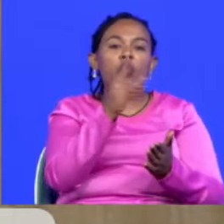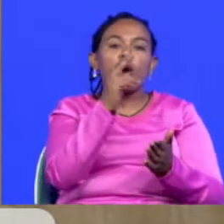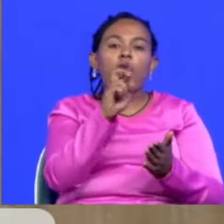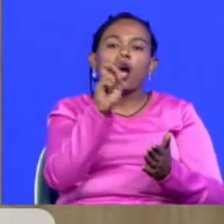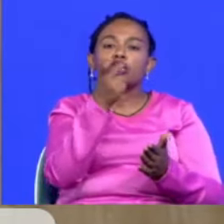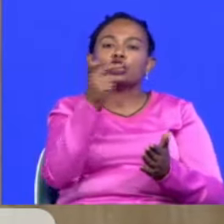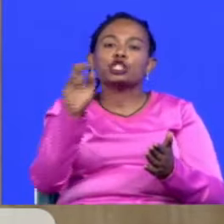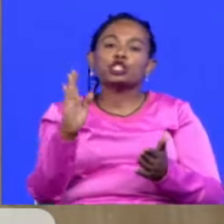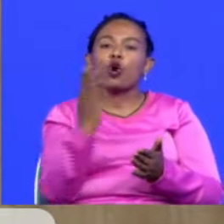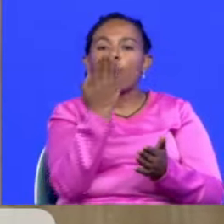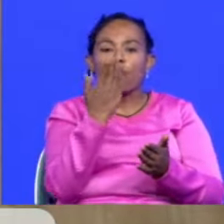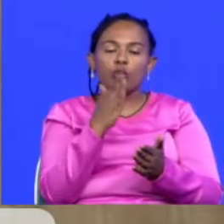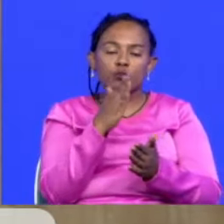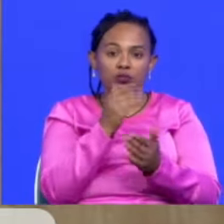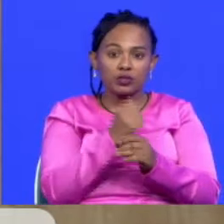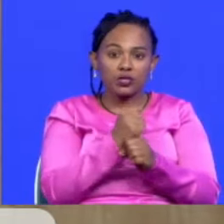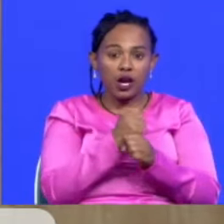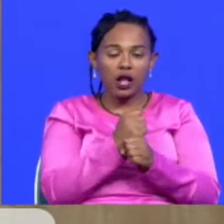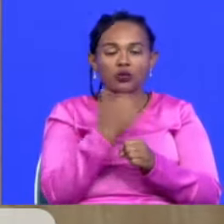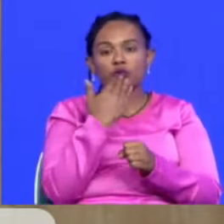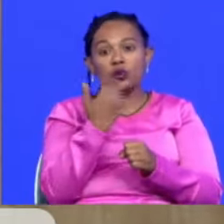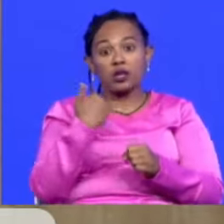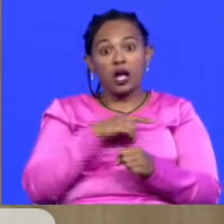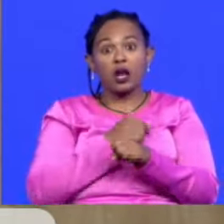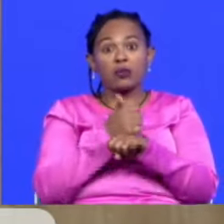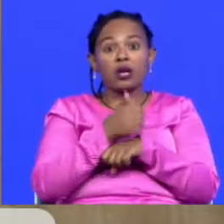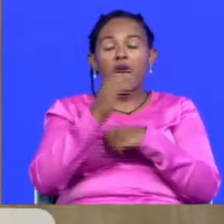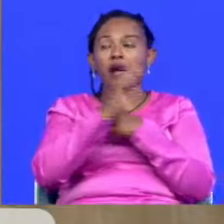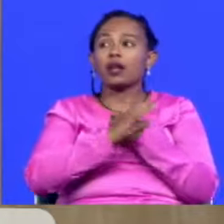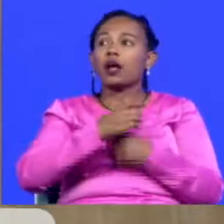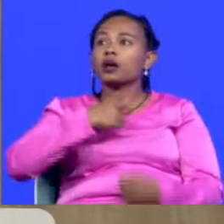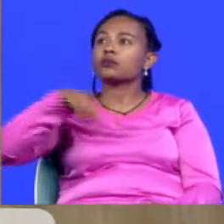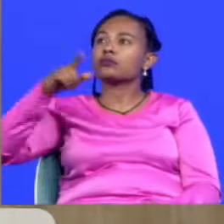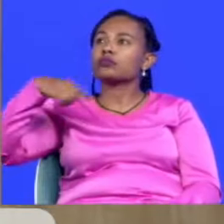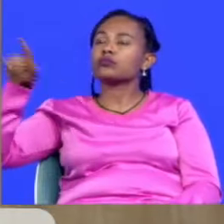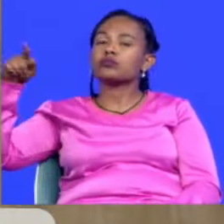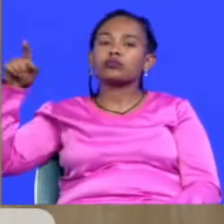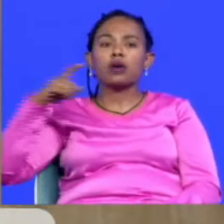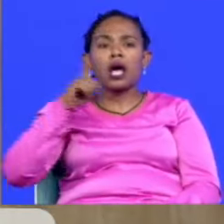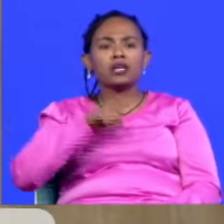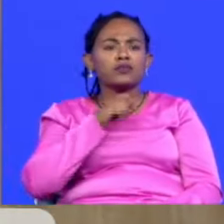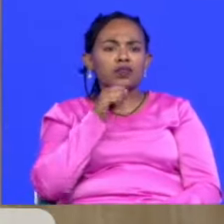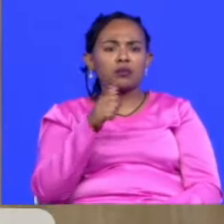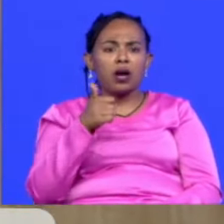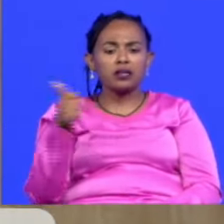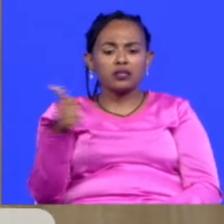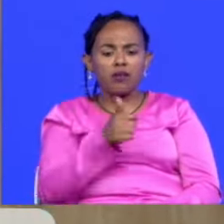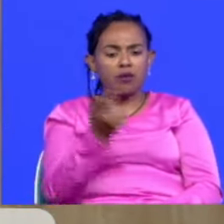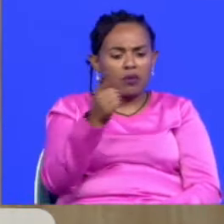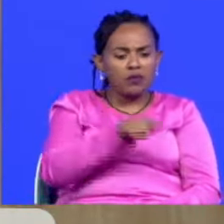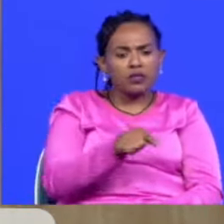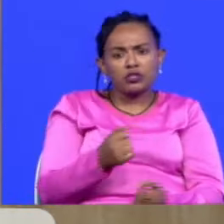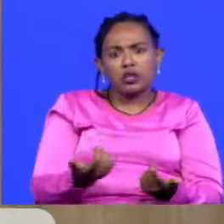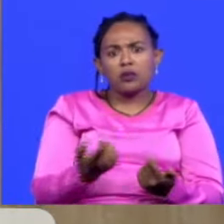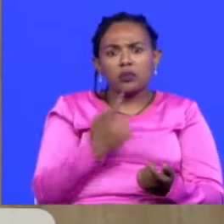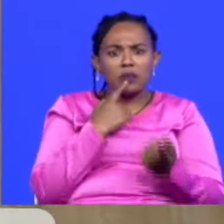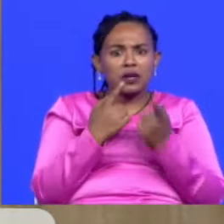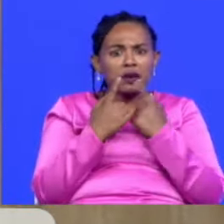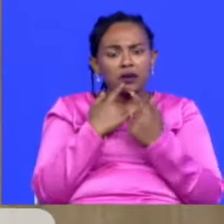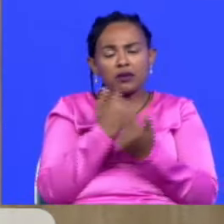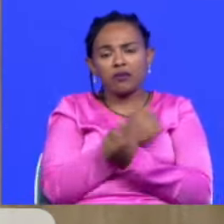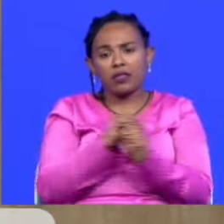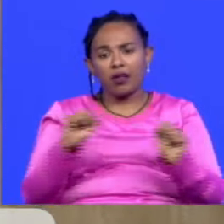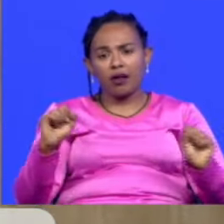ይጠቀማል። እኛን ለመክሰስ አገር ለአገር መሄድ አያስፈልግም። አዲስ አበባ መምጣት ይቻላል። ለመነጋገር ዝግጁ ነኝ።